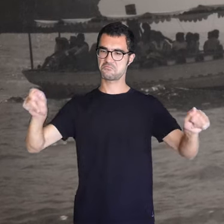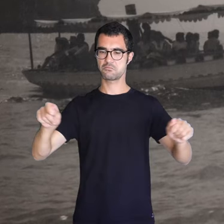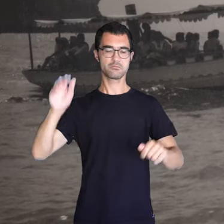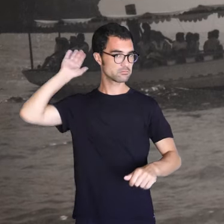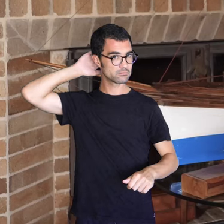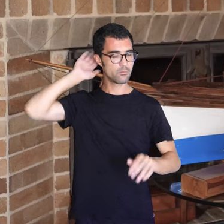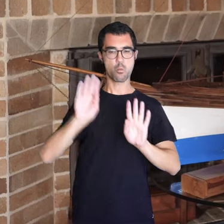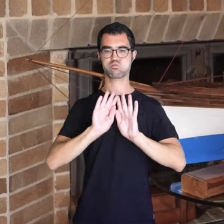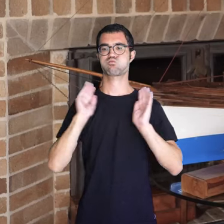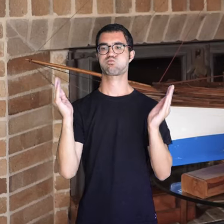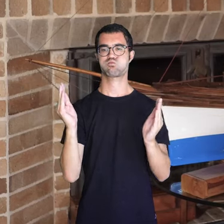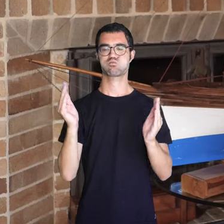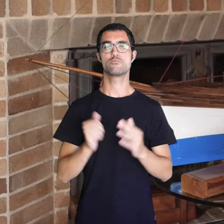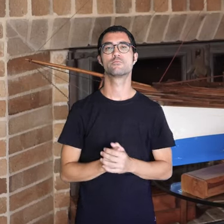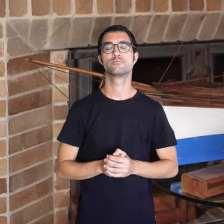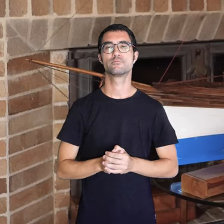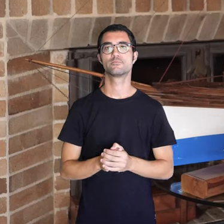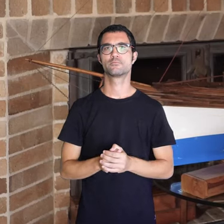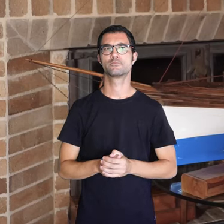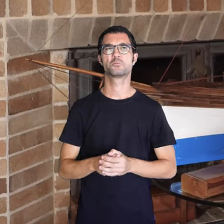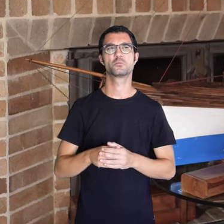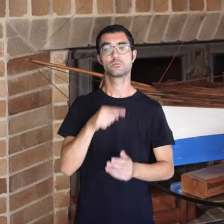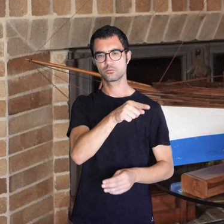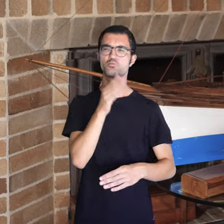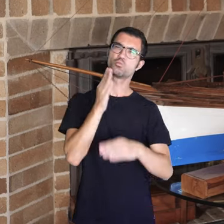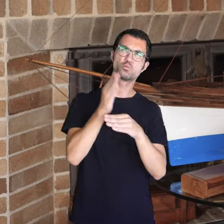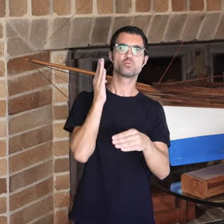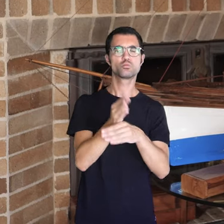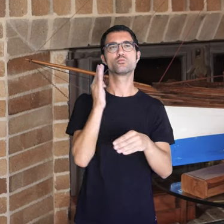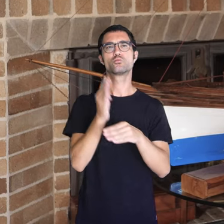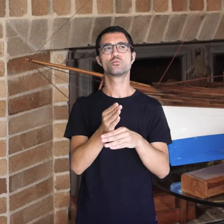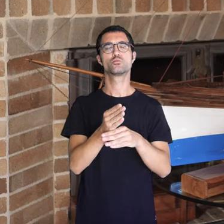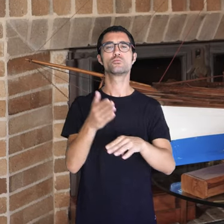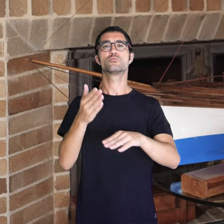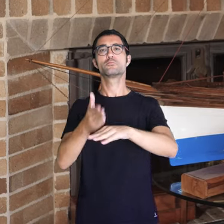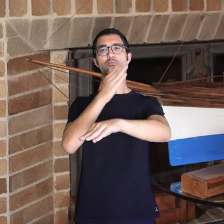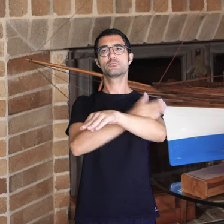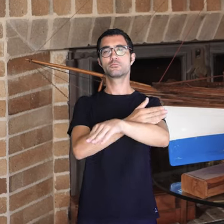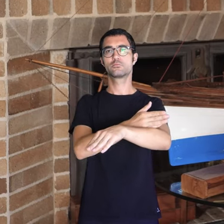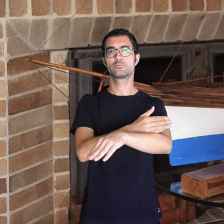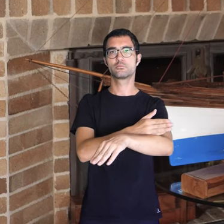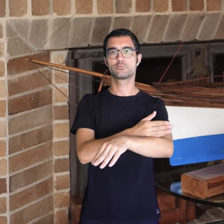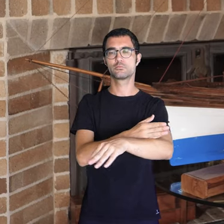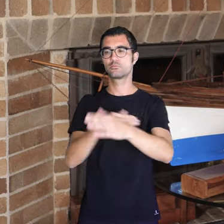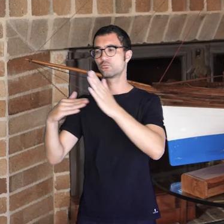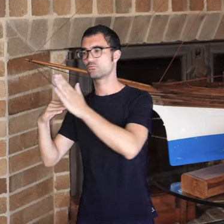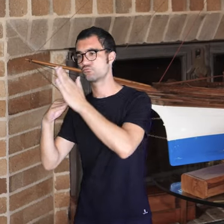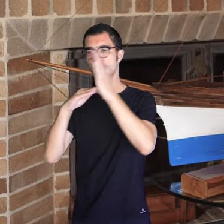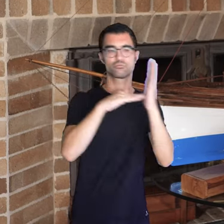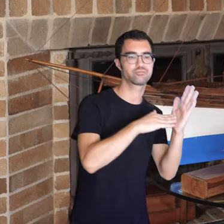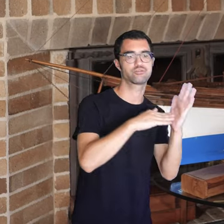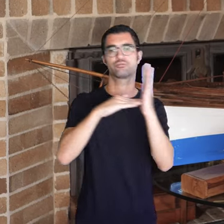redona que sempre s'havia dedicat anteriorment en el